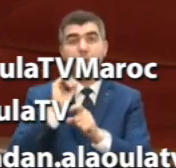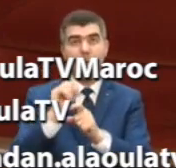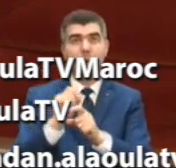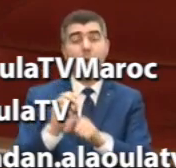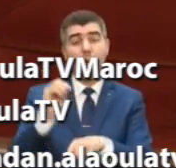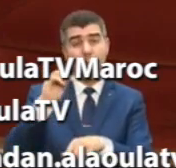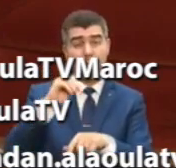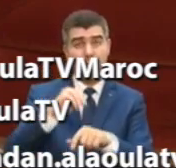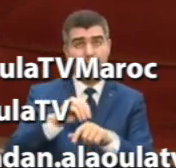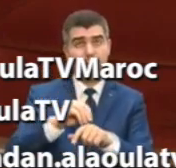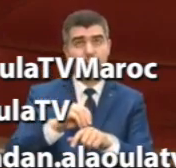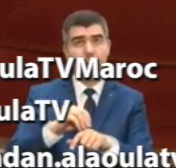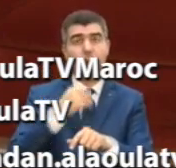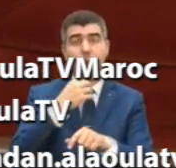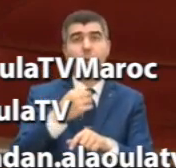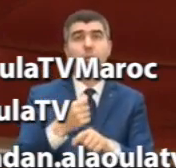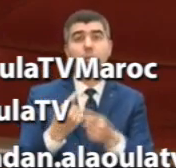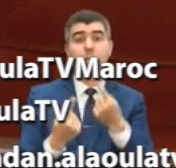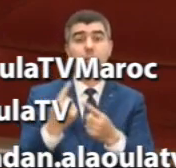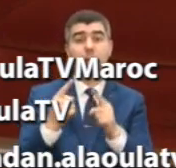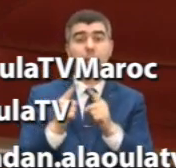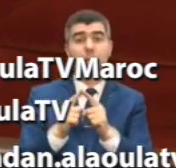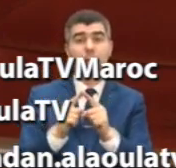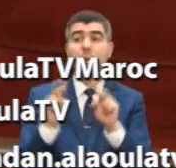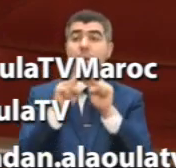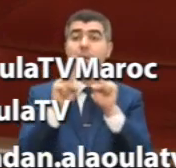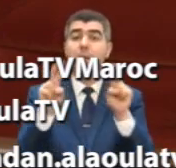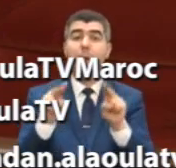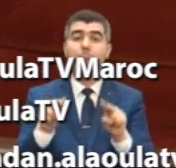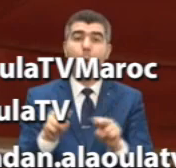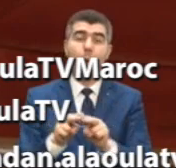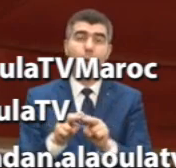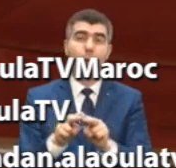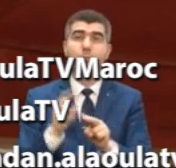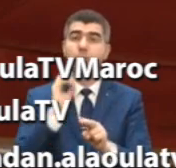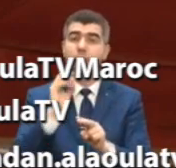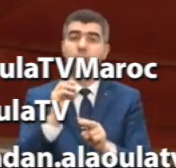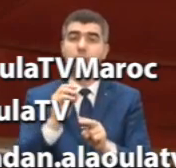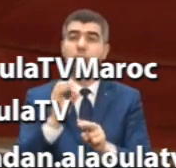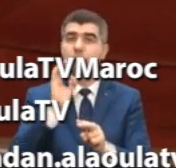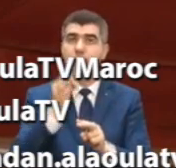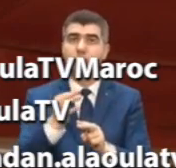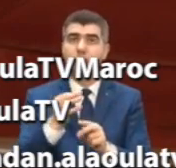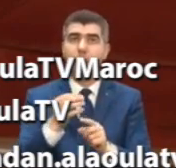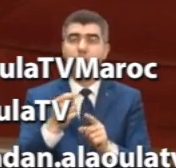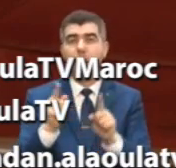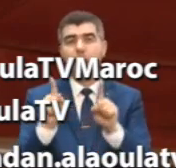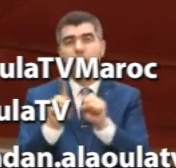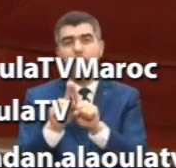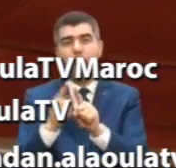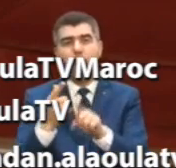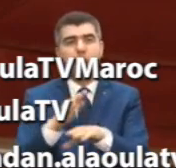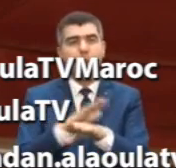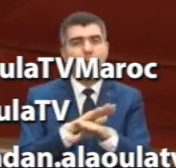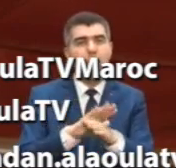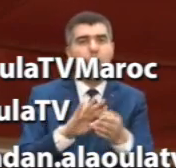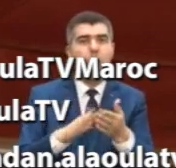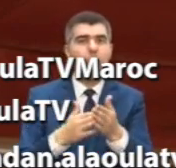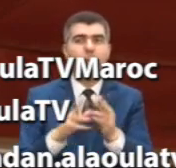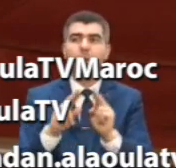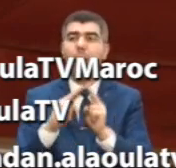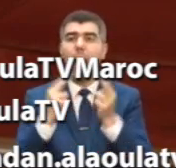سيستم اللي هو الميريت سيستم، اللي مبني على الكفاءه ماشي على الولاء السياسي. مش على ما فيهاش عقده واش سياسي ولا ماشي سياسي، من